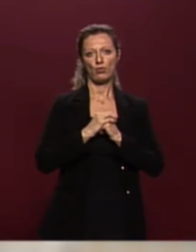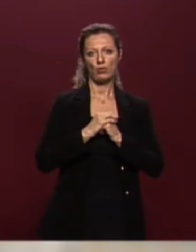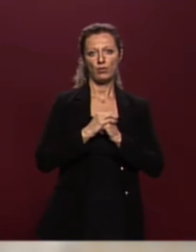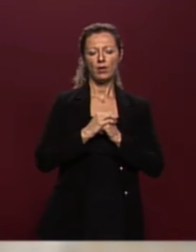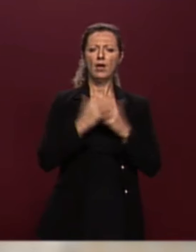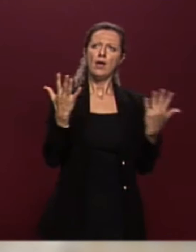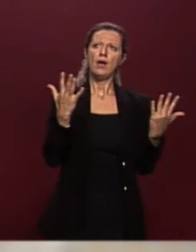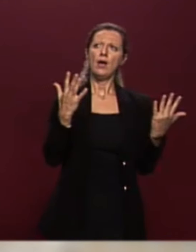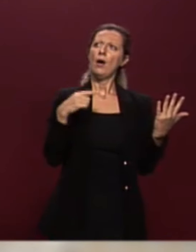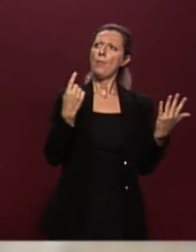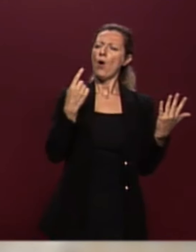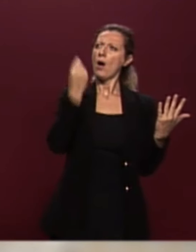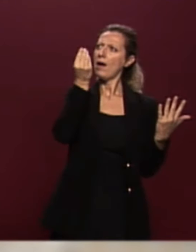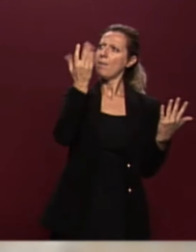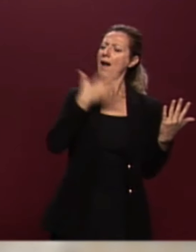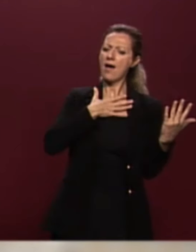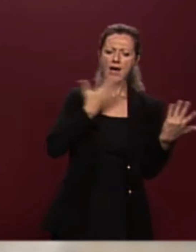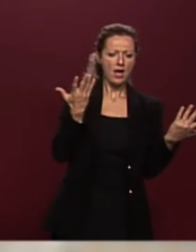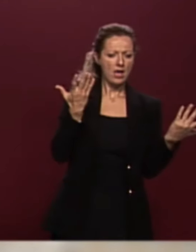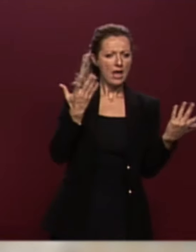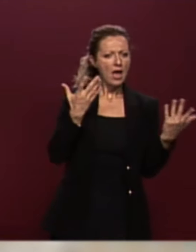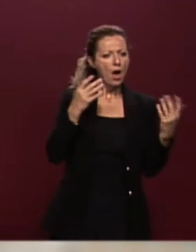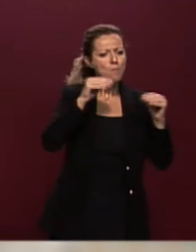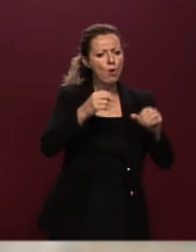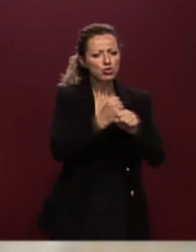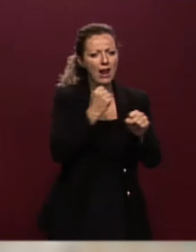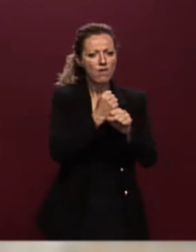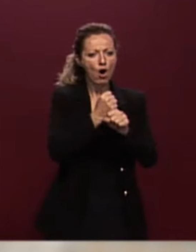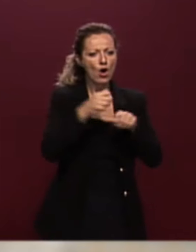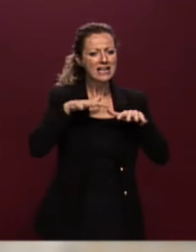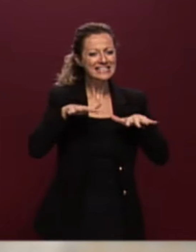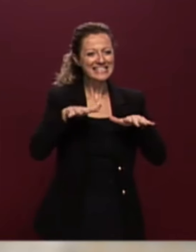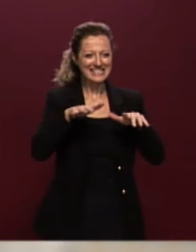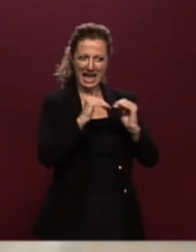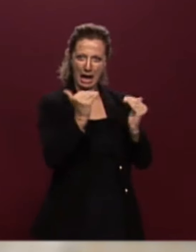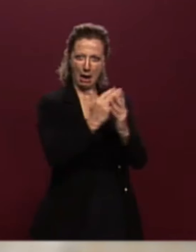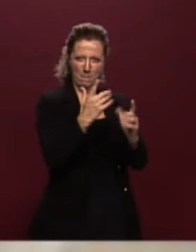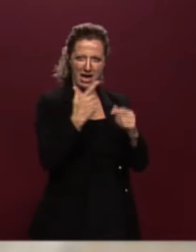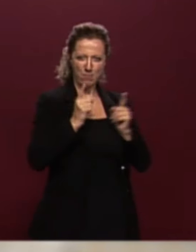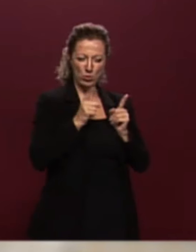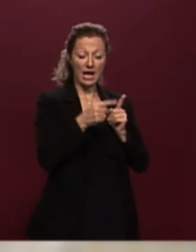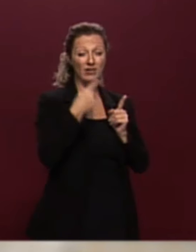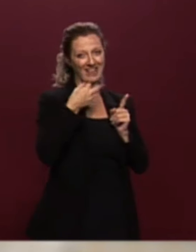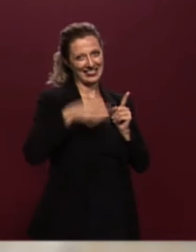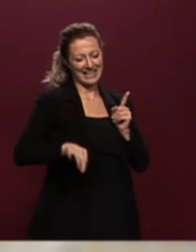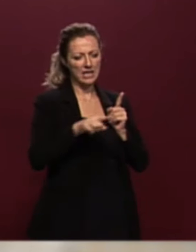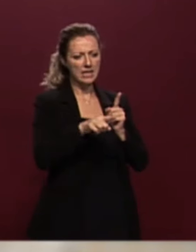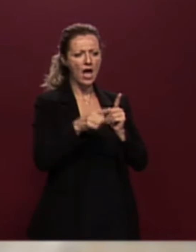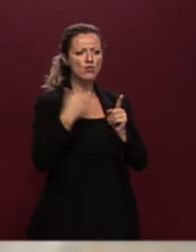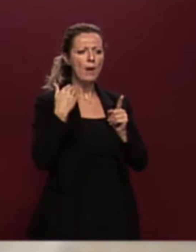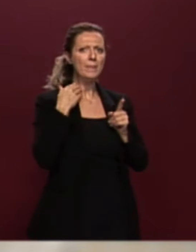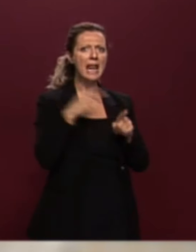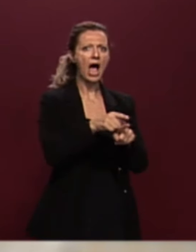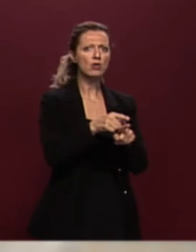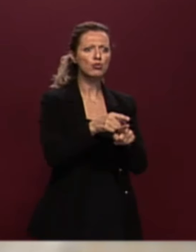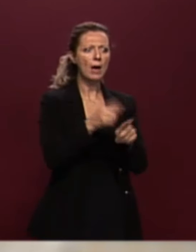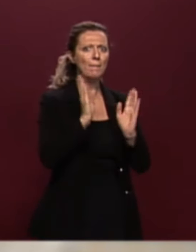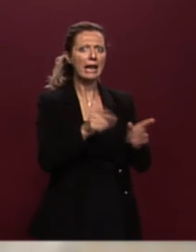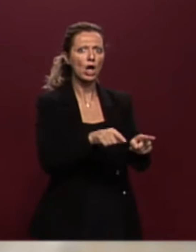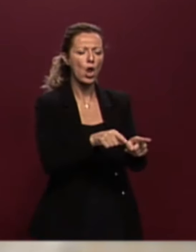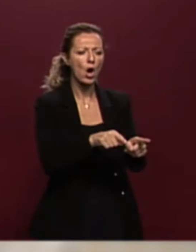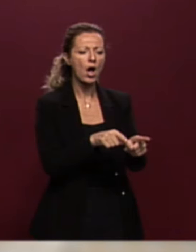Però poi ho pensato che se invece in un posto di lavoro viene minacciato questo sistema immunitario e quindi la dignità, dovremmo augurarci